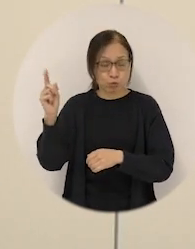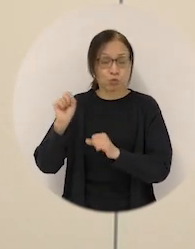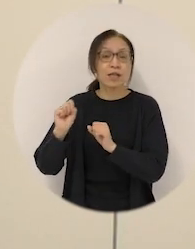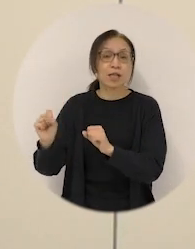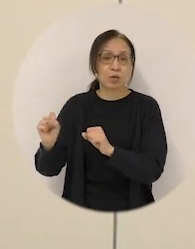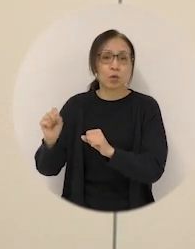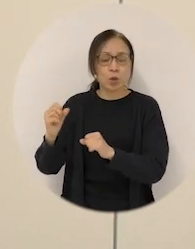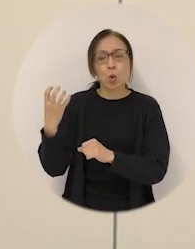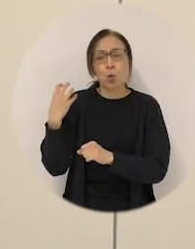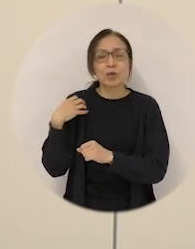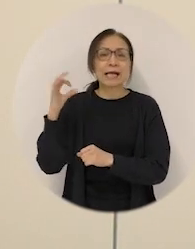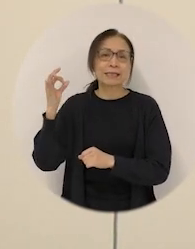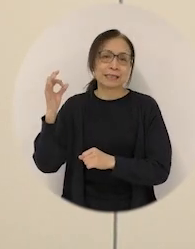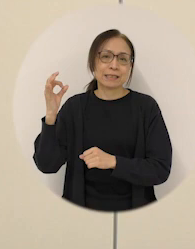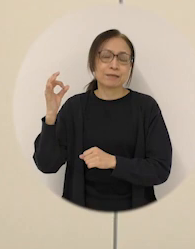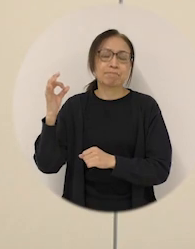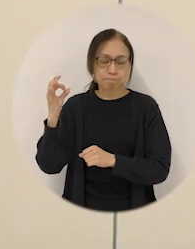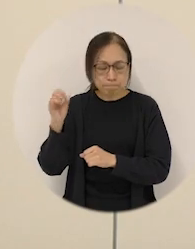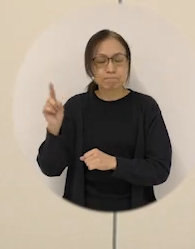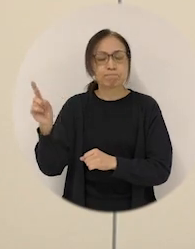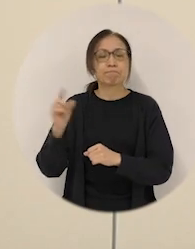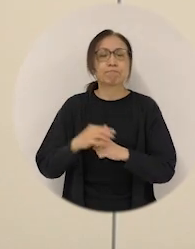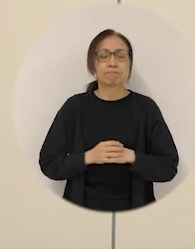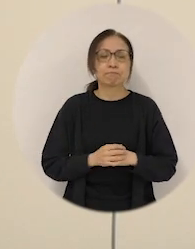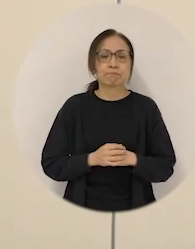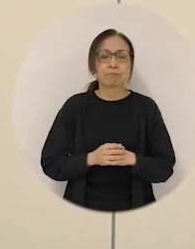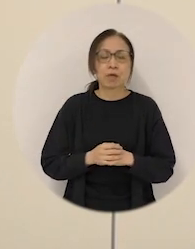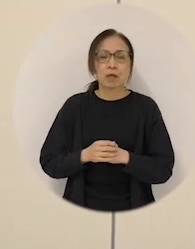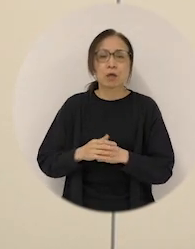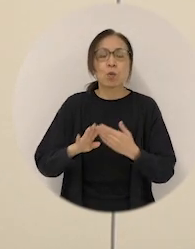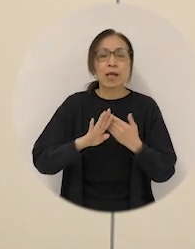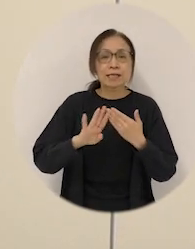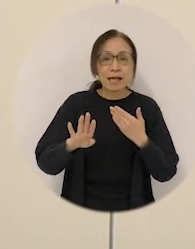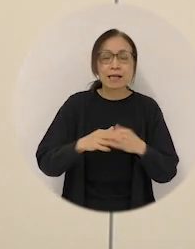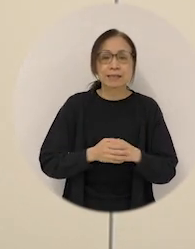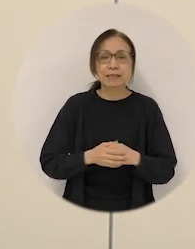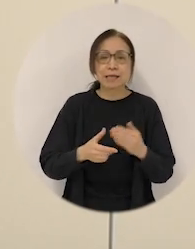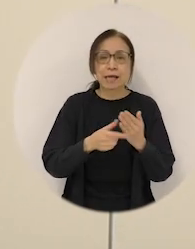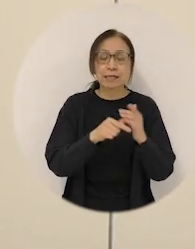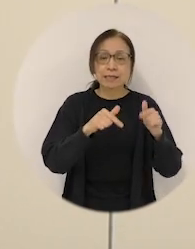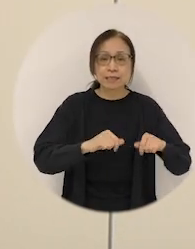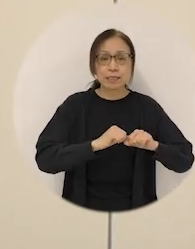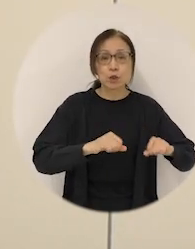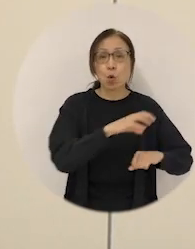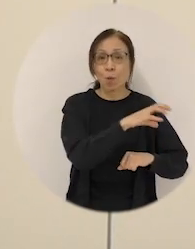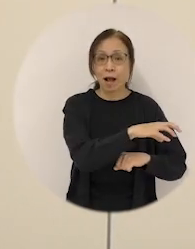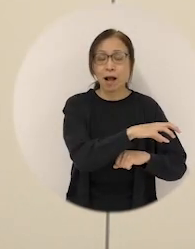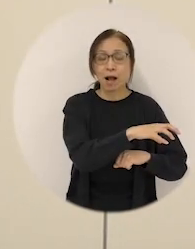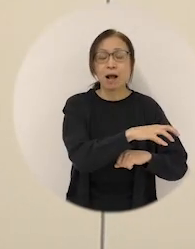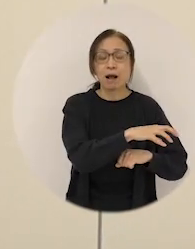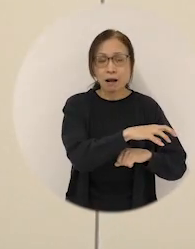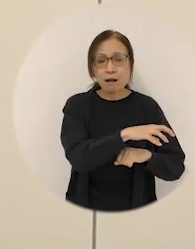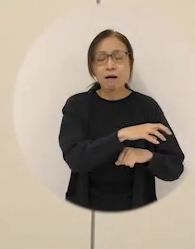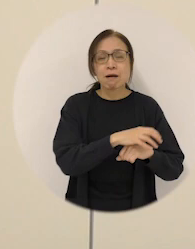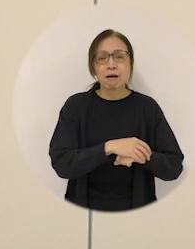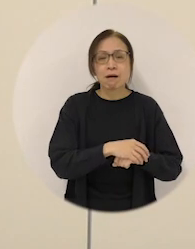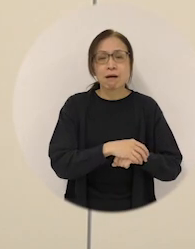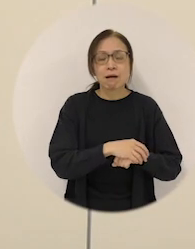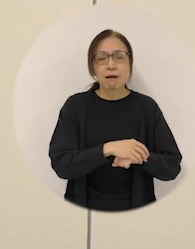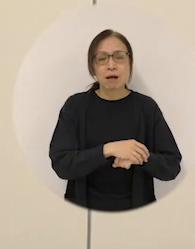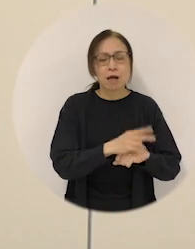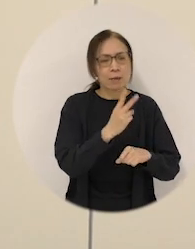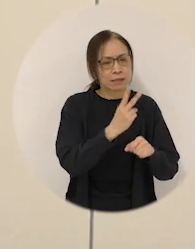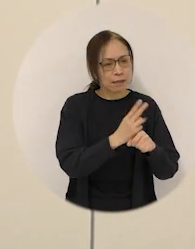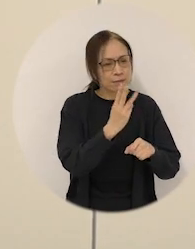金が主なものですが、それ以外にもですね、駅西広場の整備にこう、まあ、2年3年ぐらい